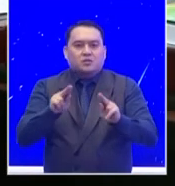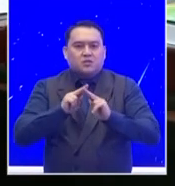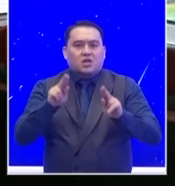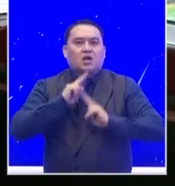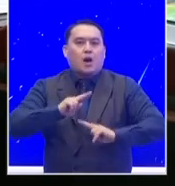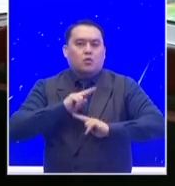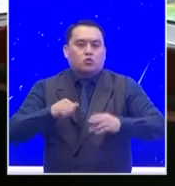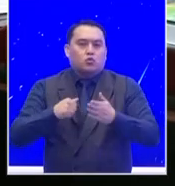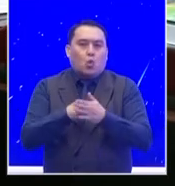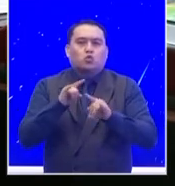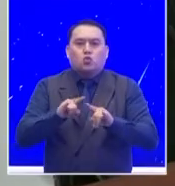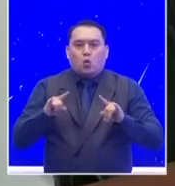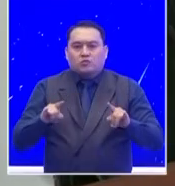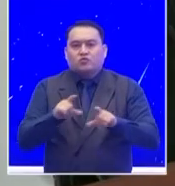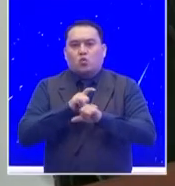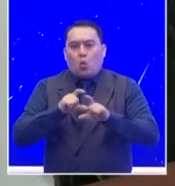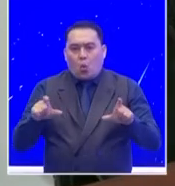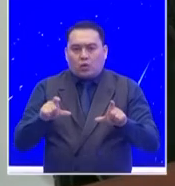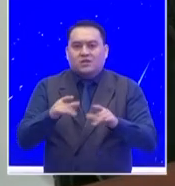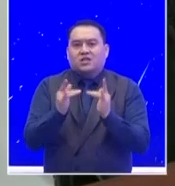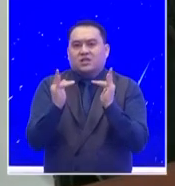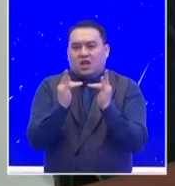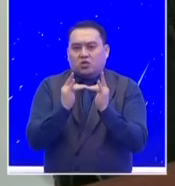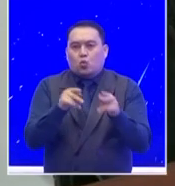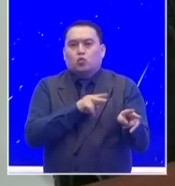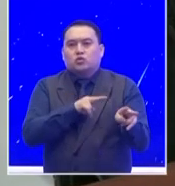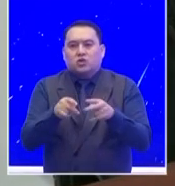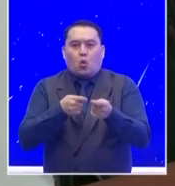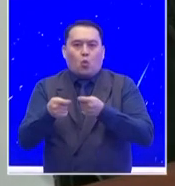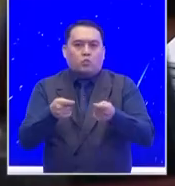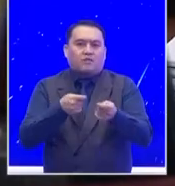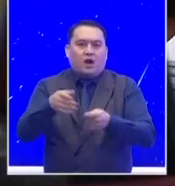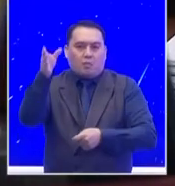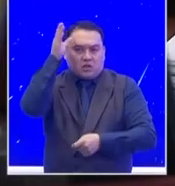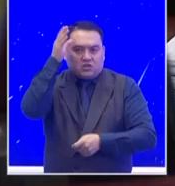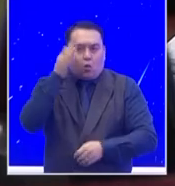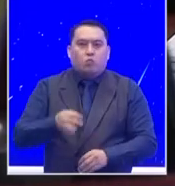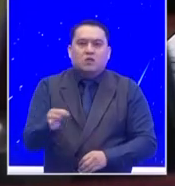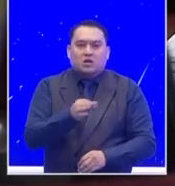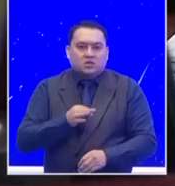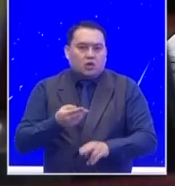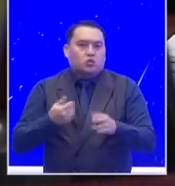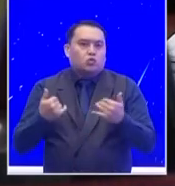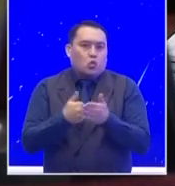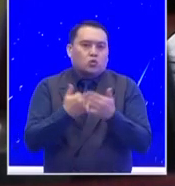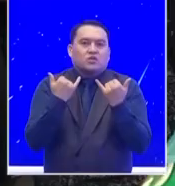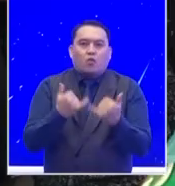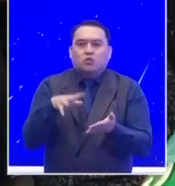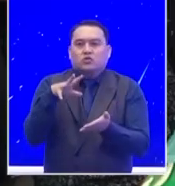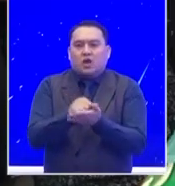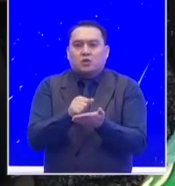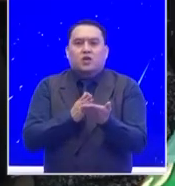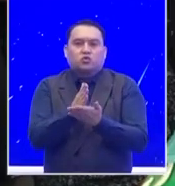работы дошкольных, внешкольных и интернатных учреждений Управления образования области. До сегодняшнего дня